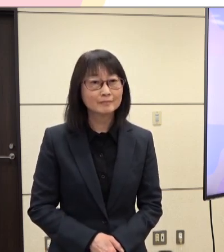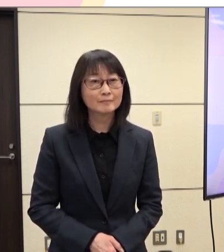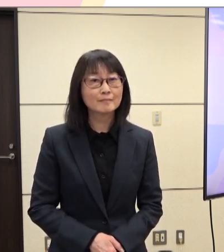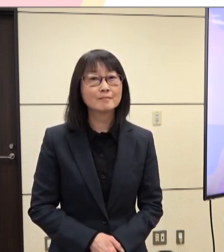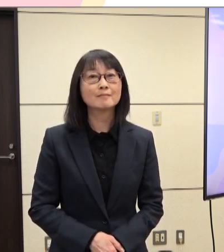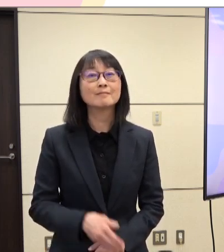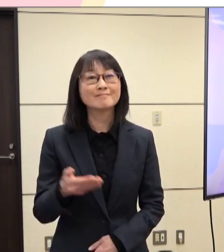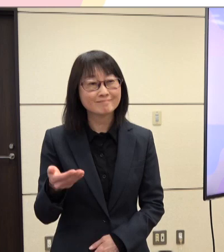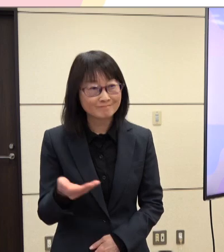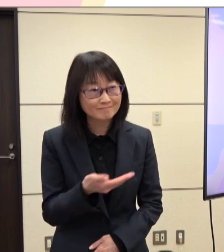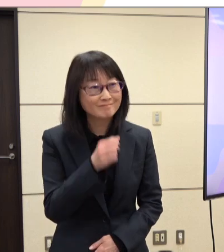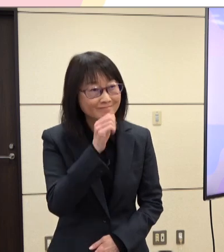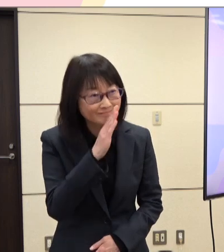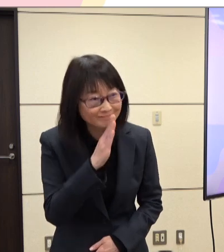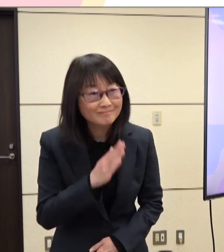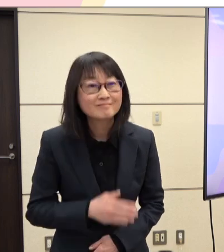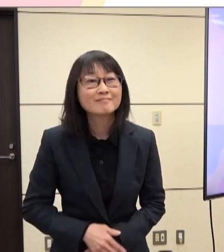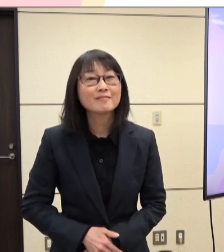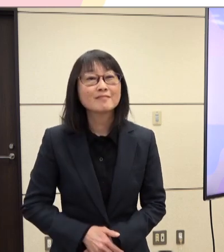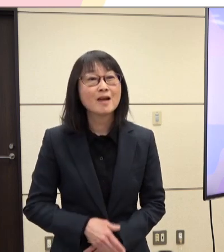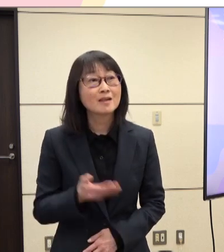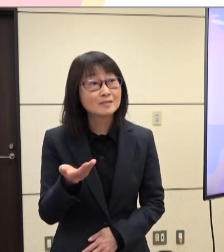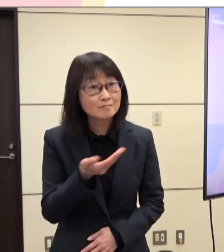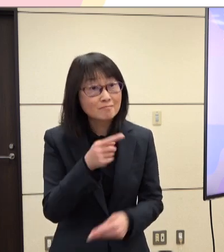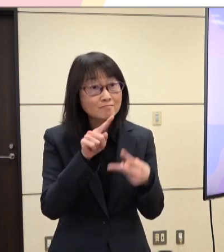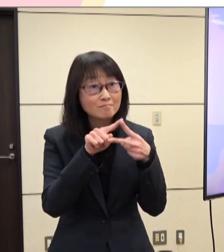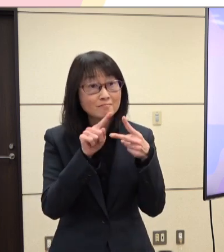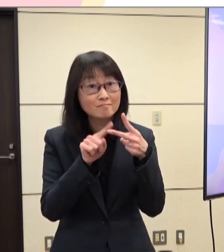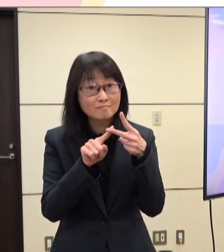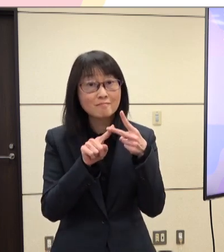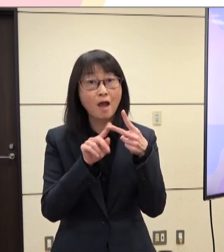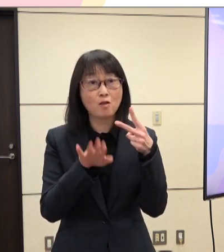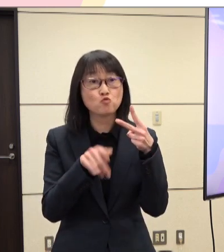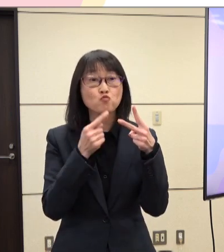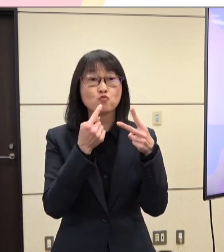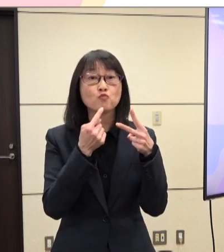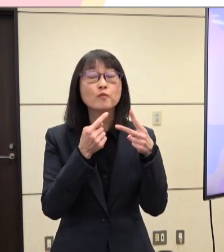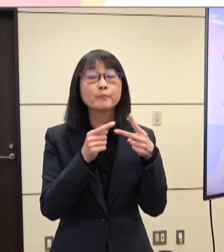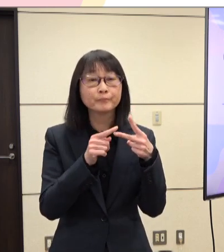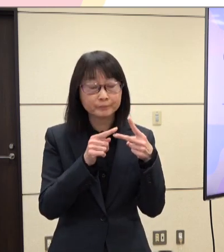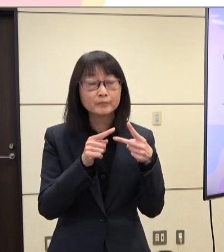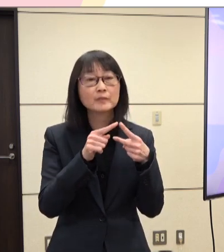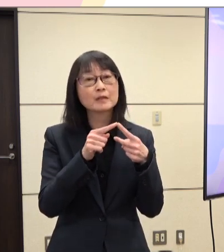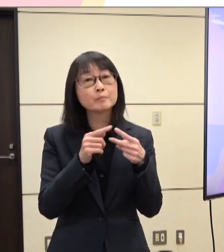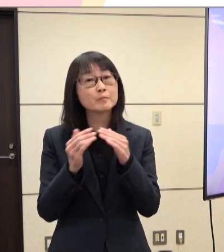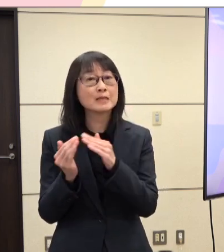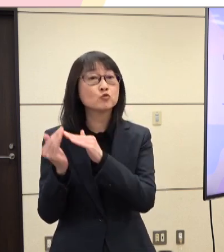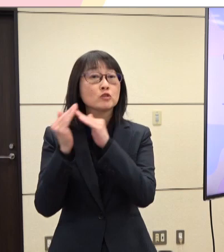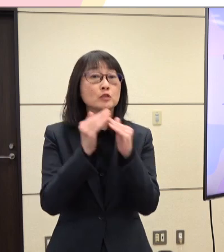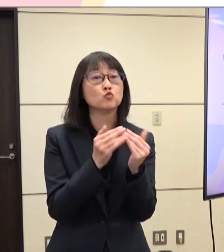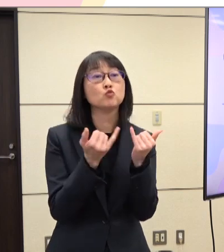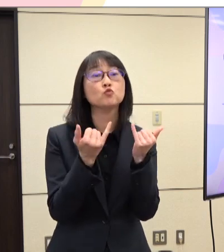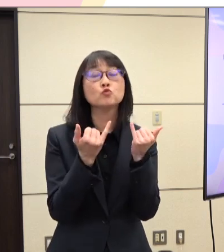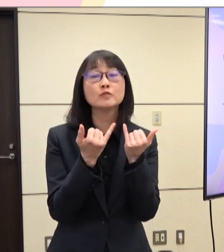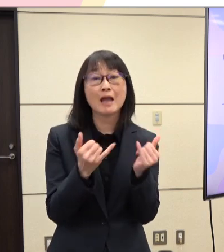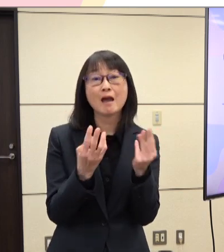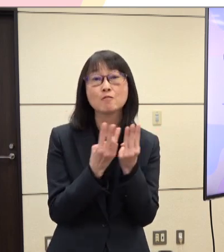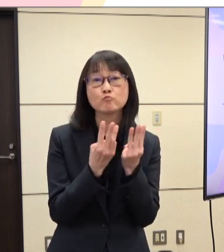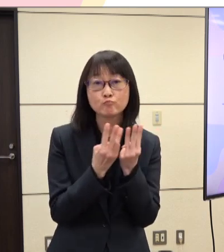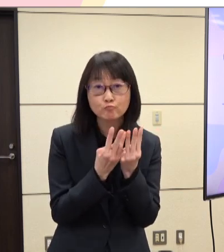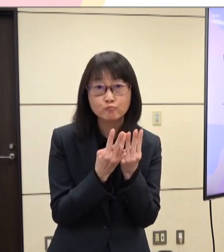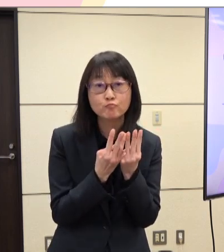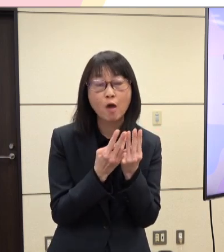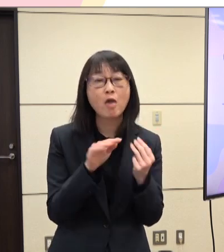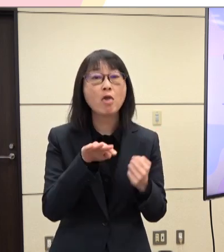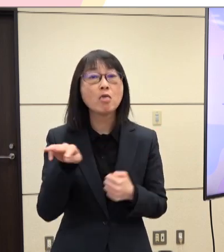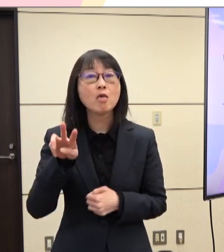小山と申します。よろしくお願いします。2点伺いたいと思います。はい、まず移住者数についてなんですけれども、はい、平成28